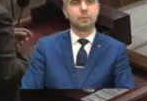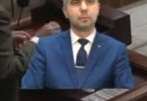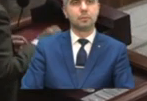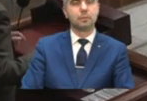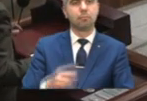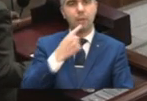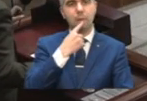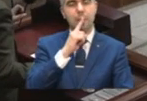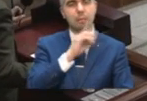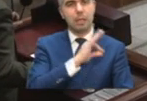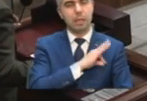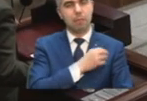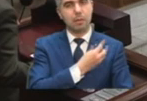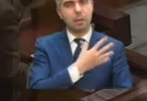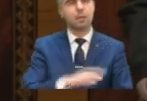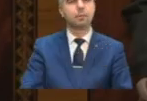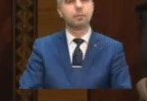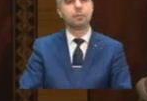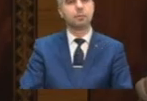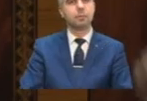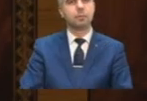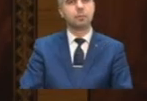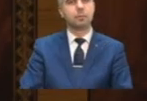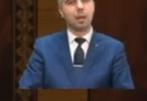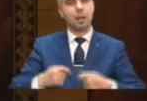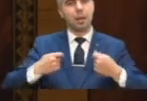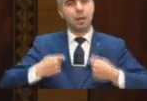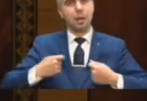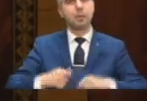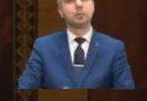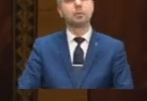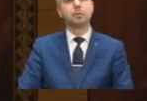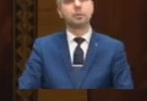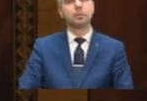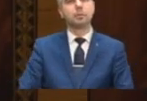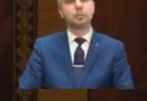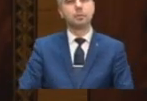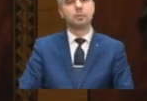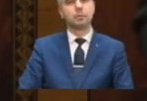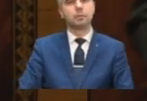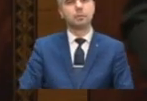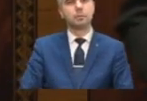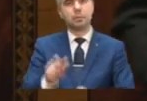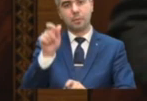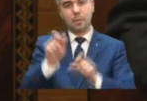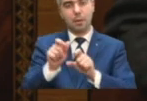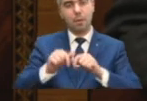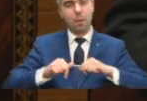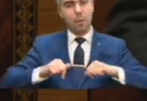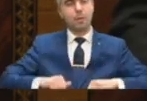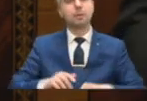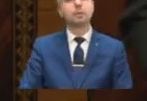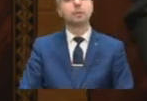بسم الله الرحمن الرحيم. السيدة الرئيسة المحترمة، السيدة الوزيرة